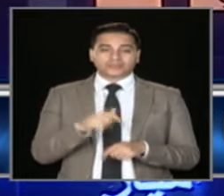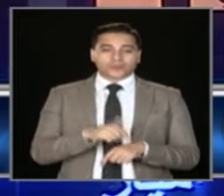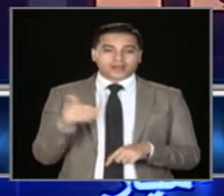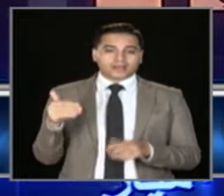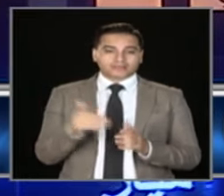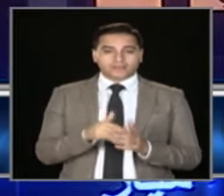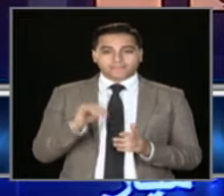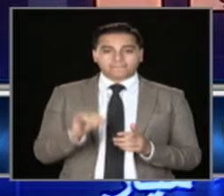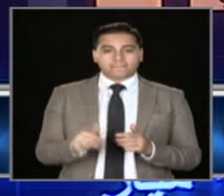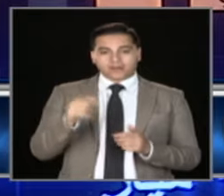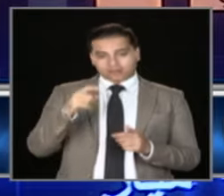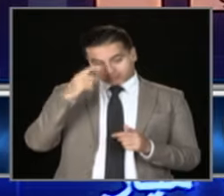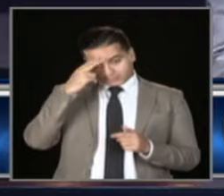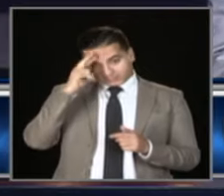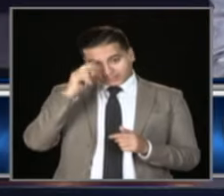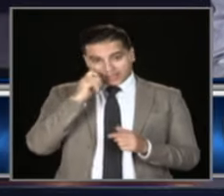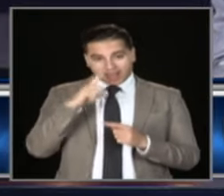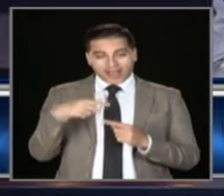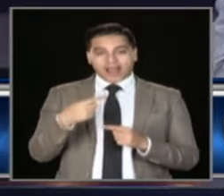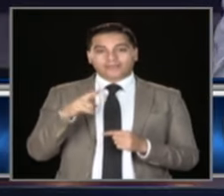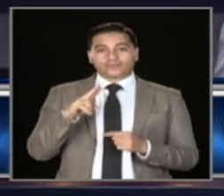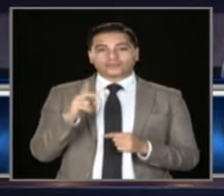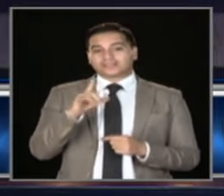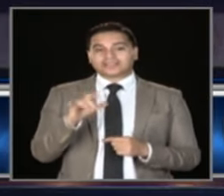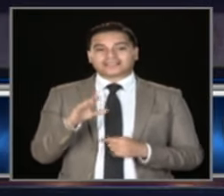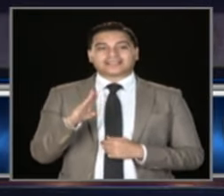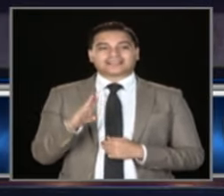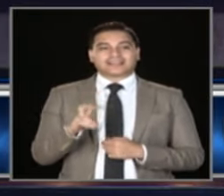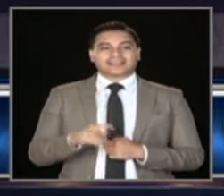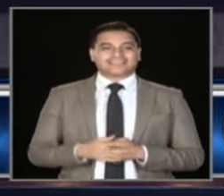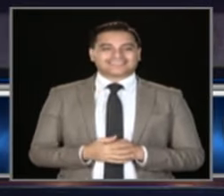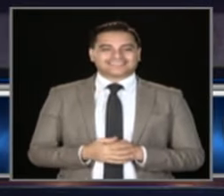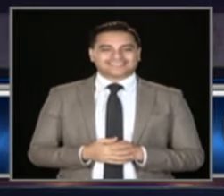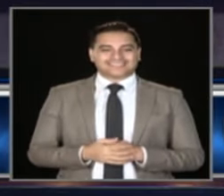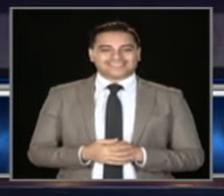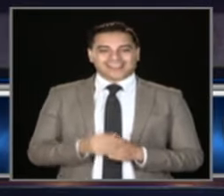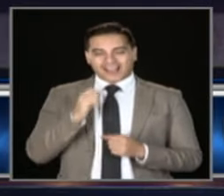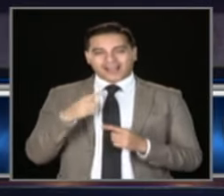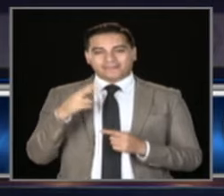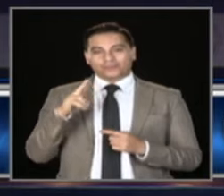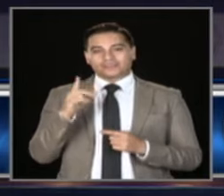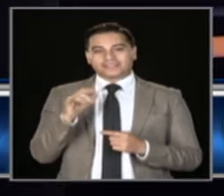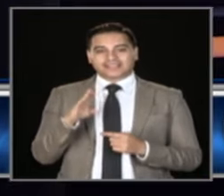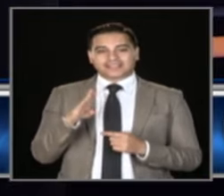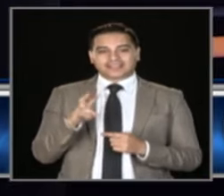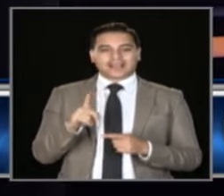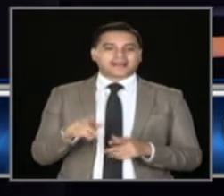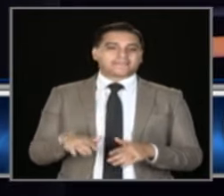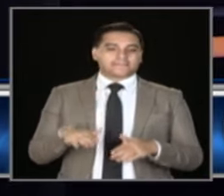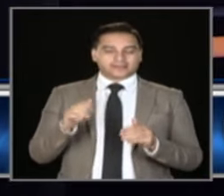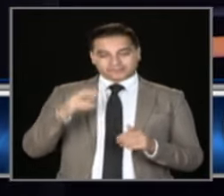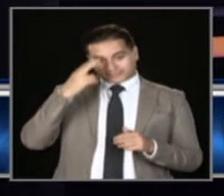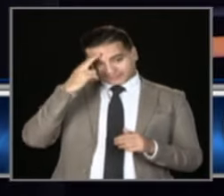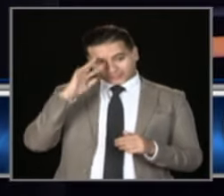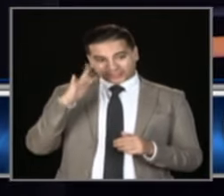ميار ابو تريكه وليد سليمان وليد سليمان ابو تريكه كان اعتز ايوه يا